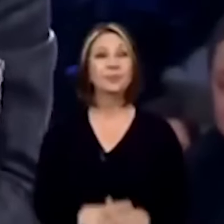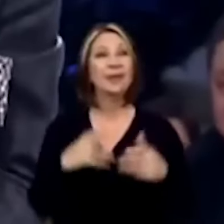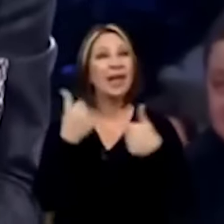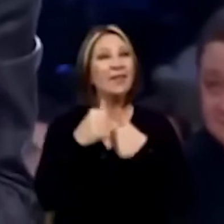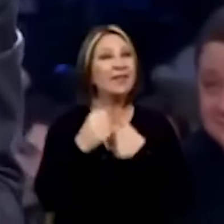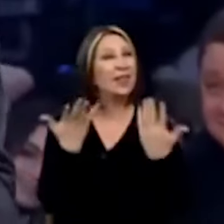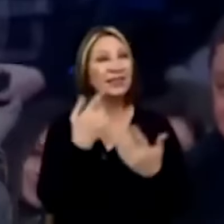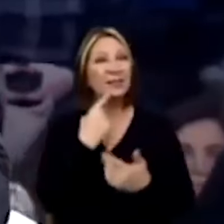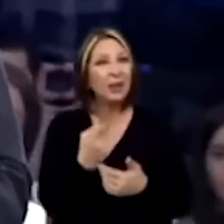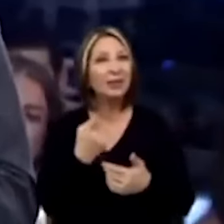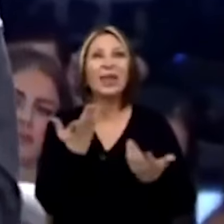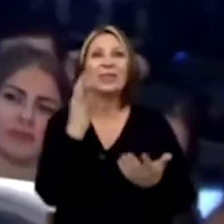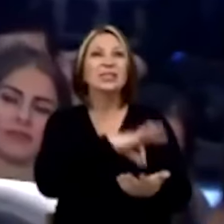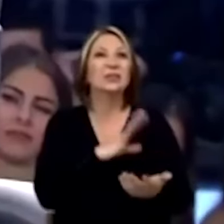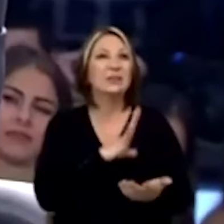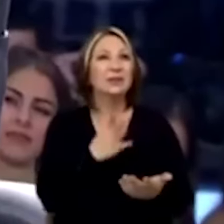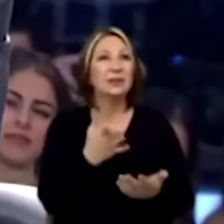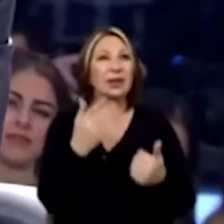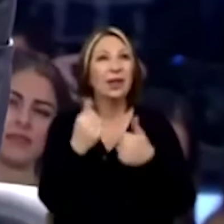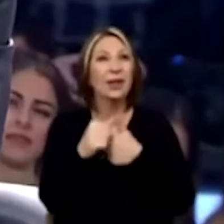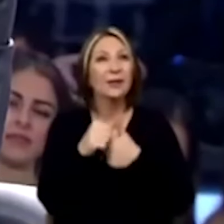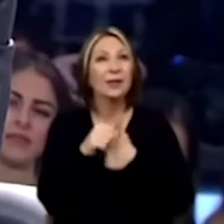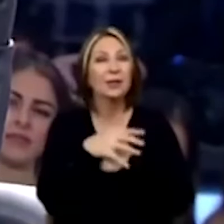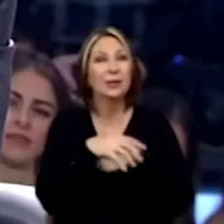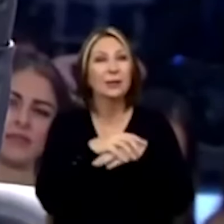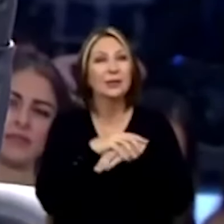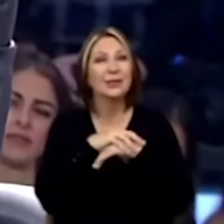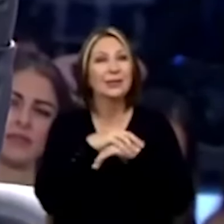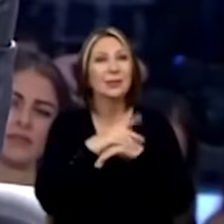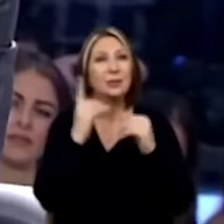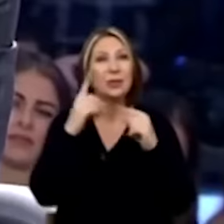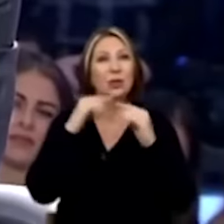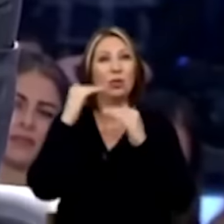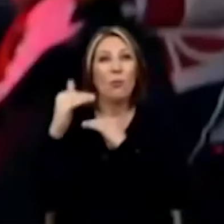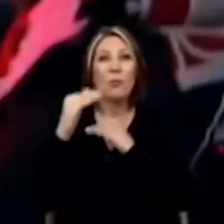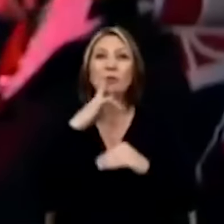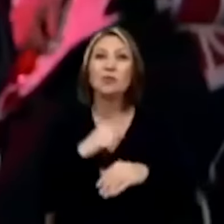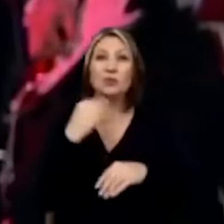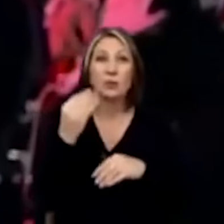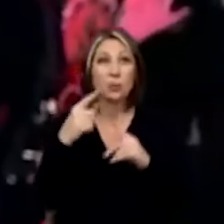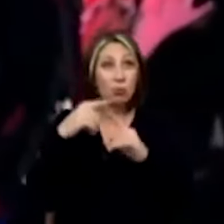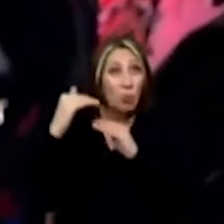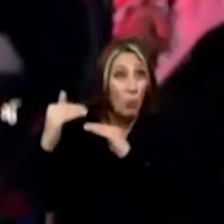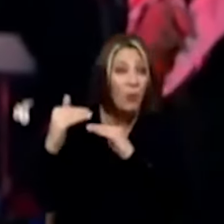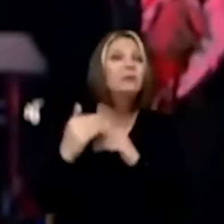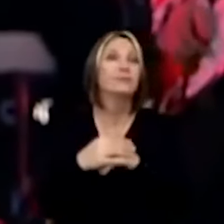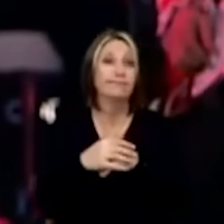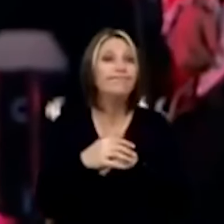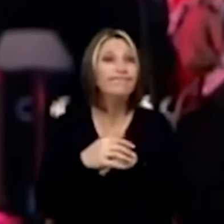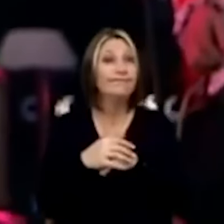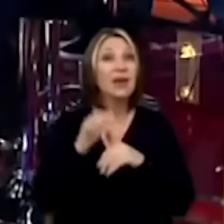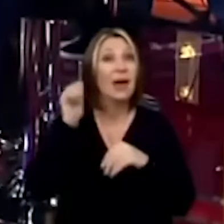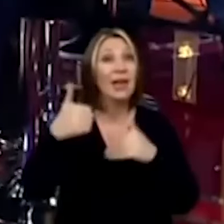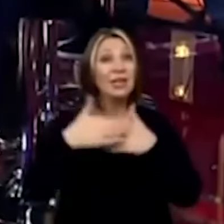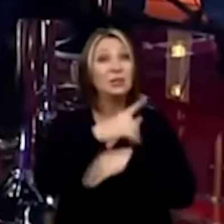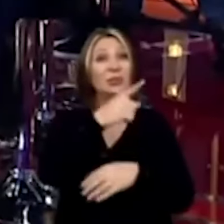Evlilik nedir, ne işe yarar? Evlilik bir topluma söz vermektir. Gereksiz. Topluma? Tabii. Her gece